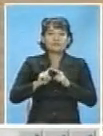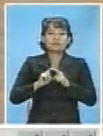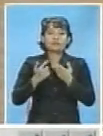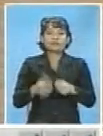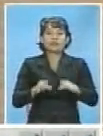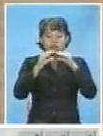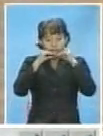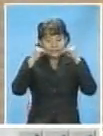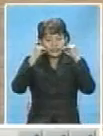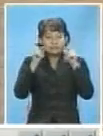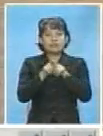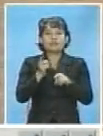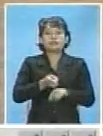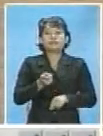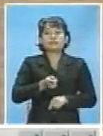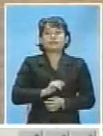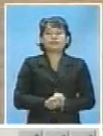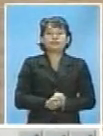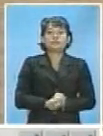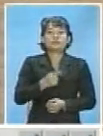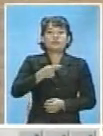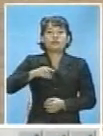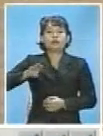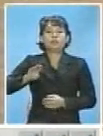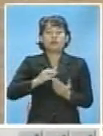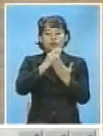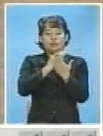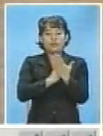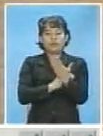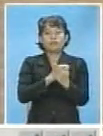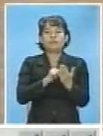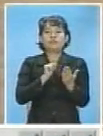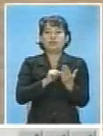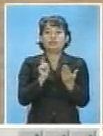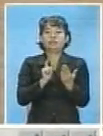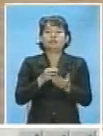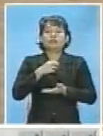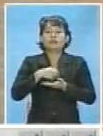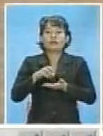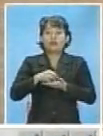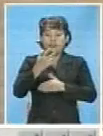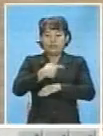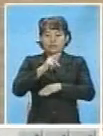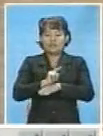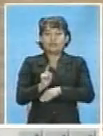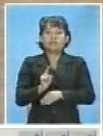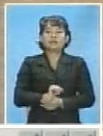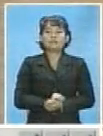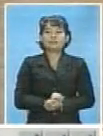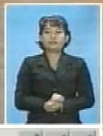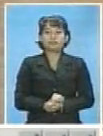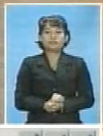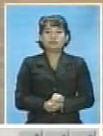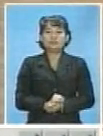คะต่อร่างพระราชบัญญัติงบประมาณฉบับนี้ดิฉันขออนุญาตกราบเรียนท่านประธานว่าดิฉันคงไม่อาจ